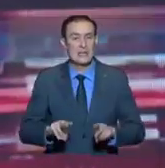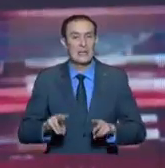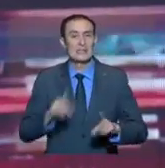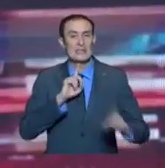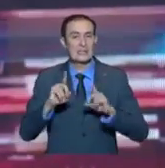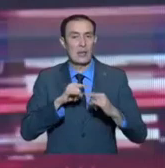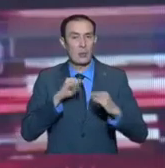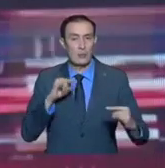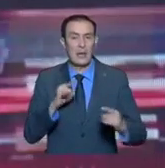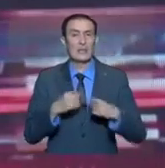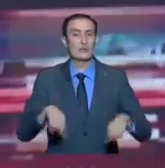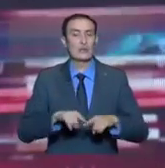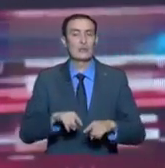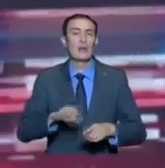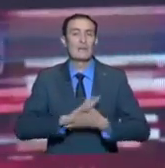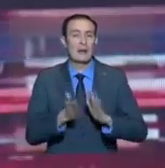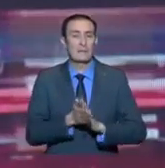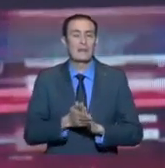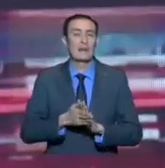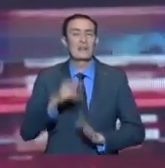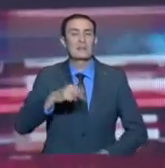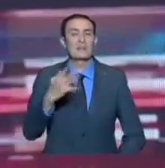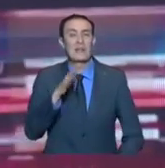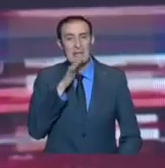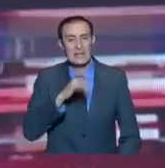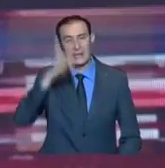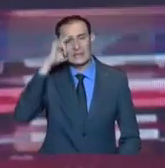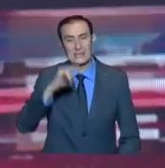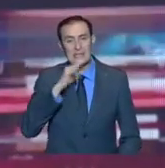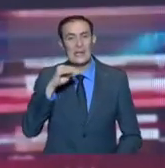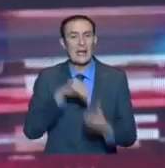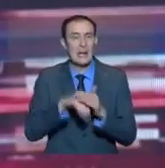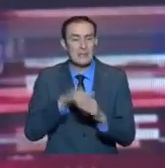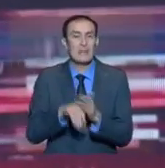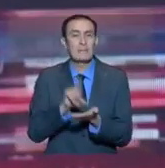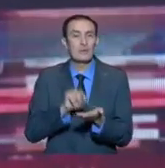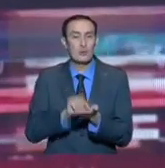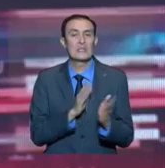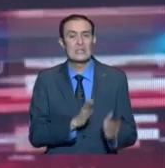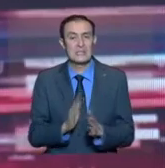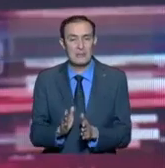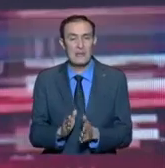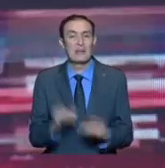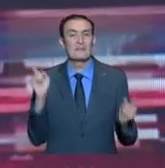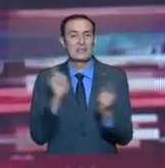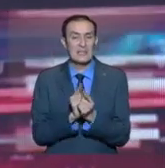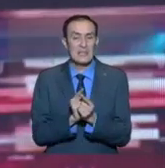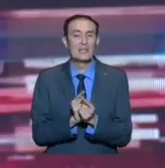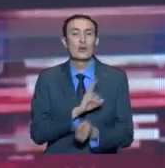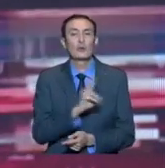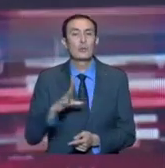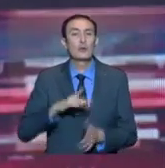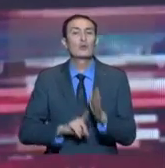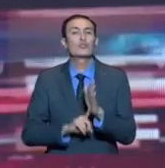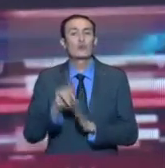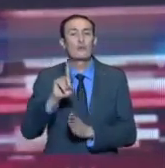За круглым столом, организованным в рамках календаря 25-летия казахстанской накопительной пенсионной системы, собрались и те, кто